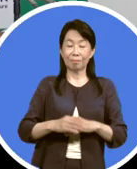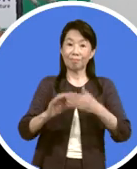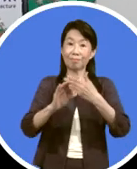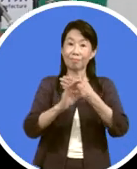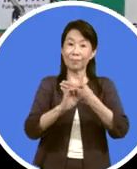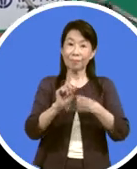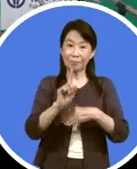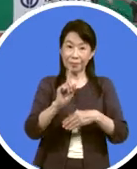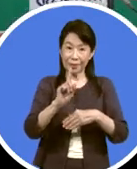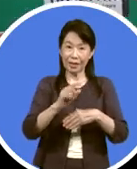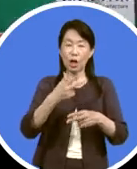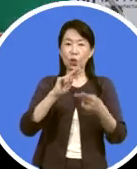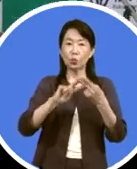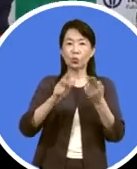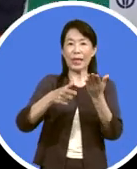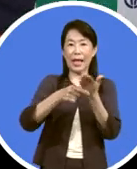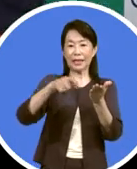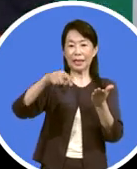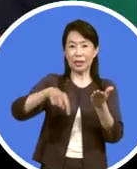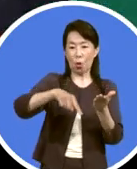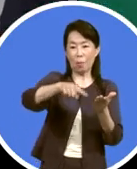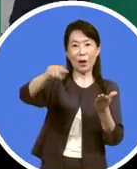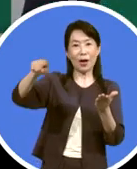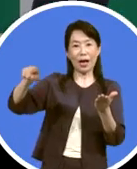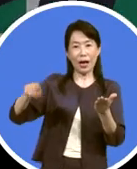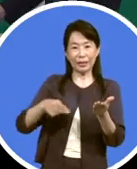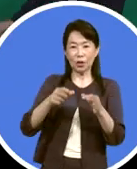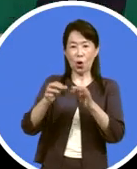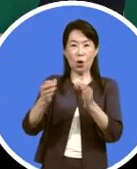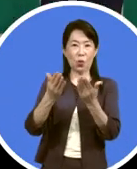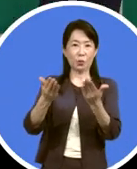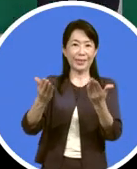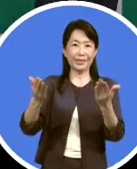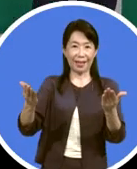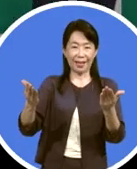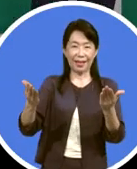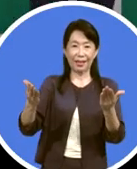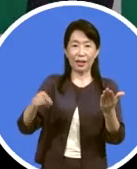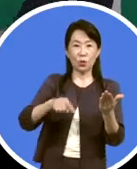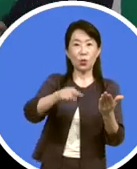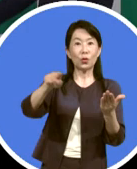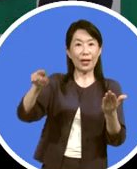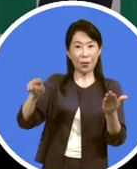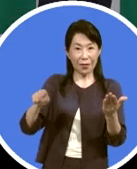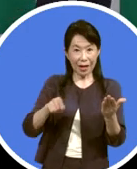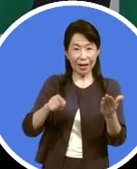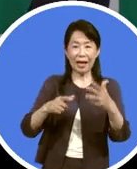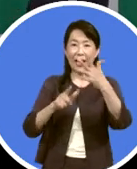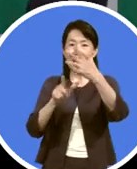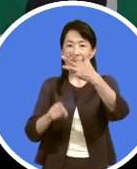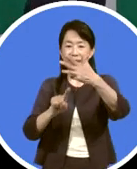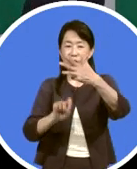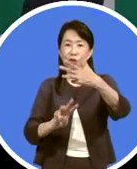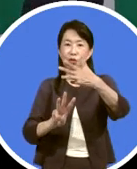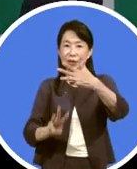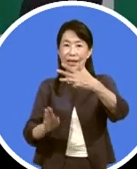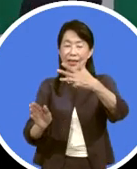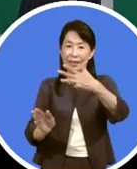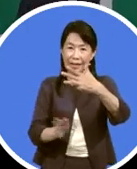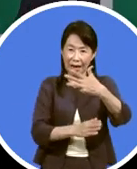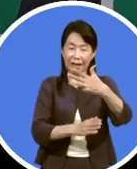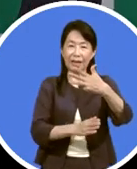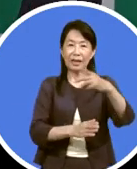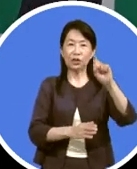例えばですけれども福井駅前の駅周辺の商店街伊藤ではですね8月13日から